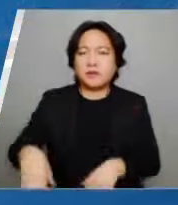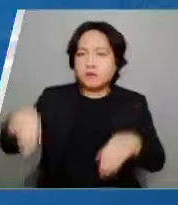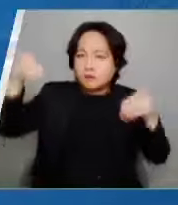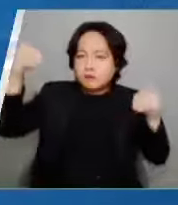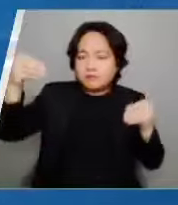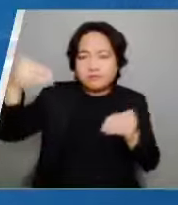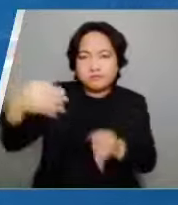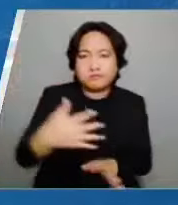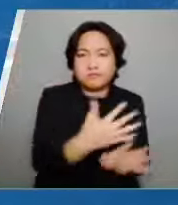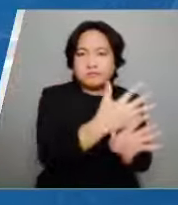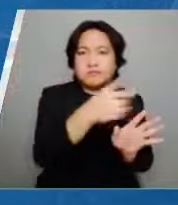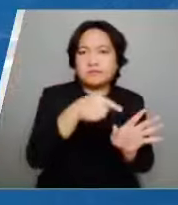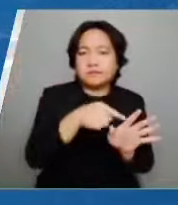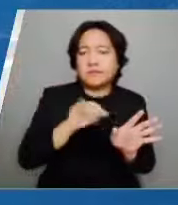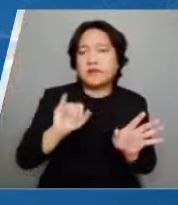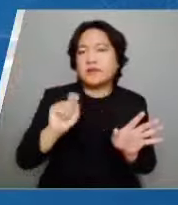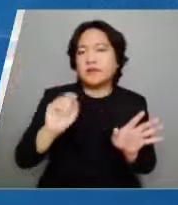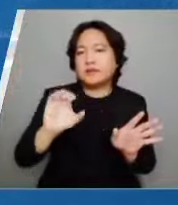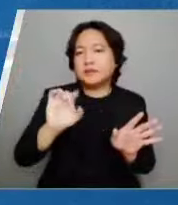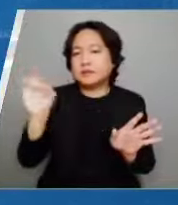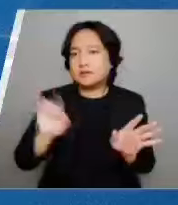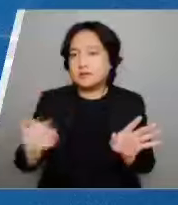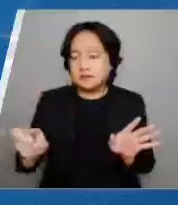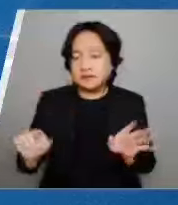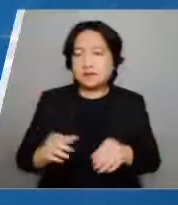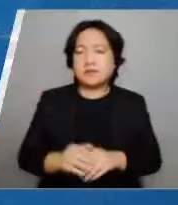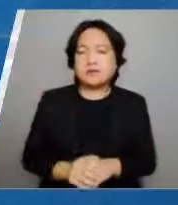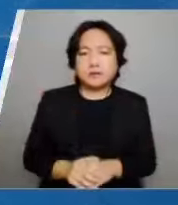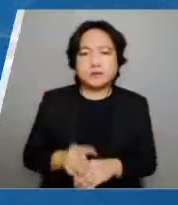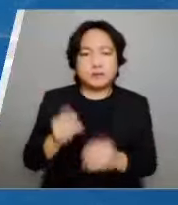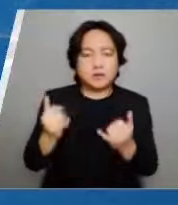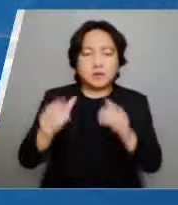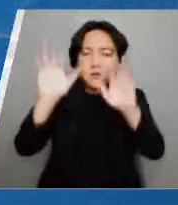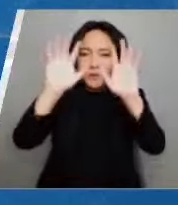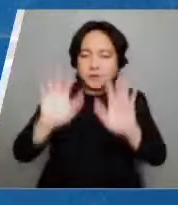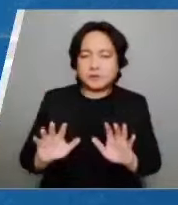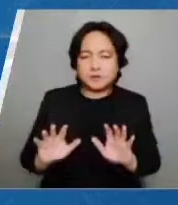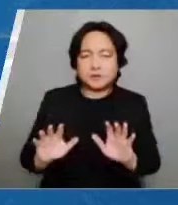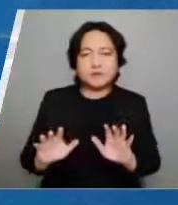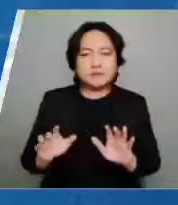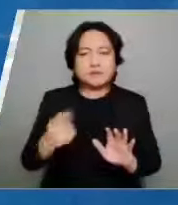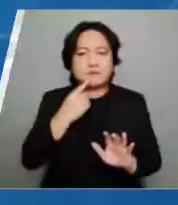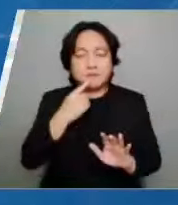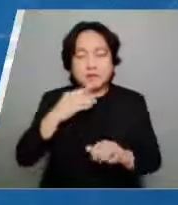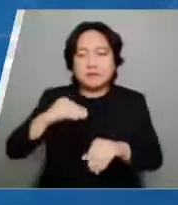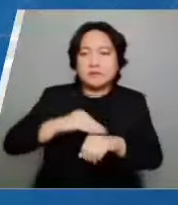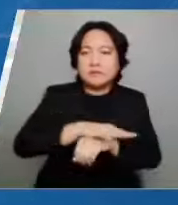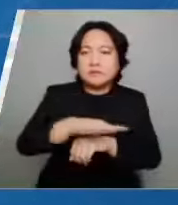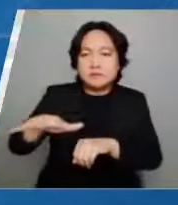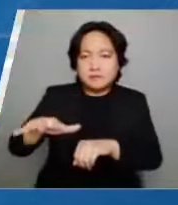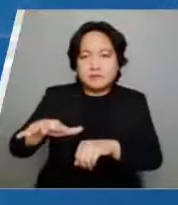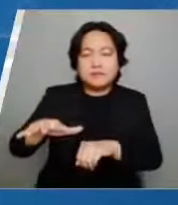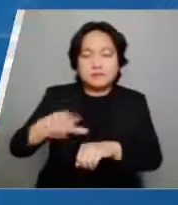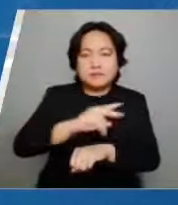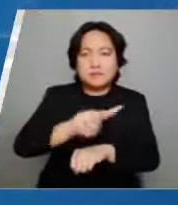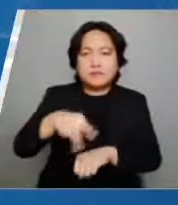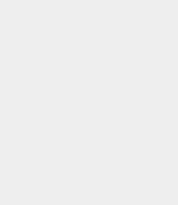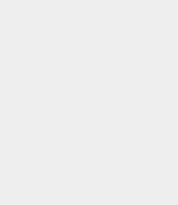ITCZ at Easterlies ang dominant weather systems na nakakaapekto sa ating bansa.